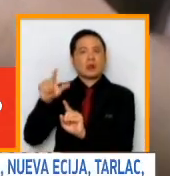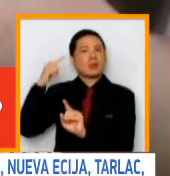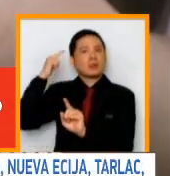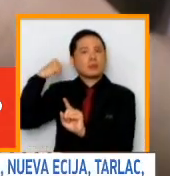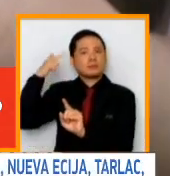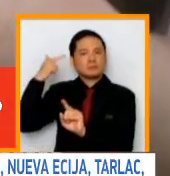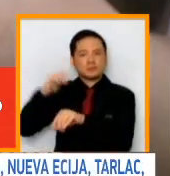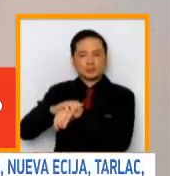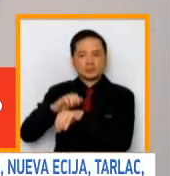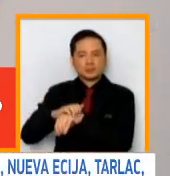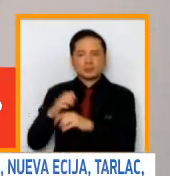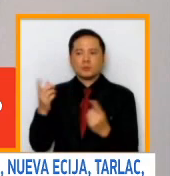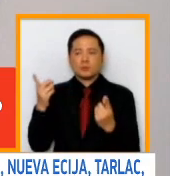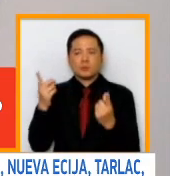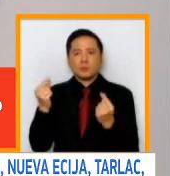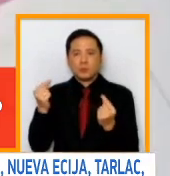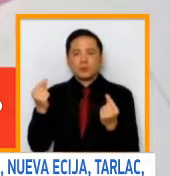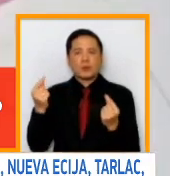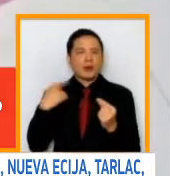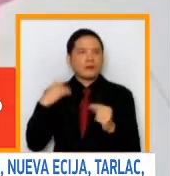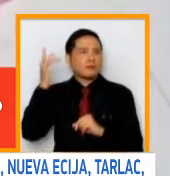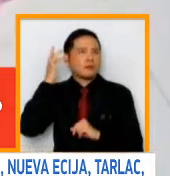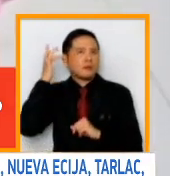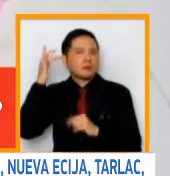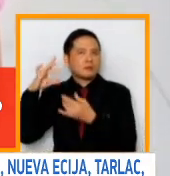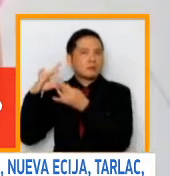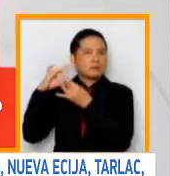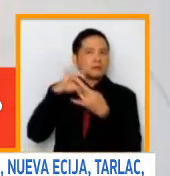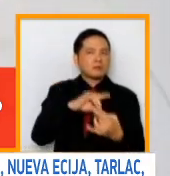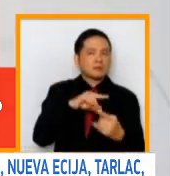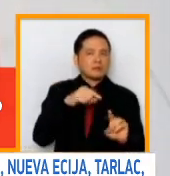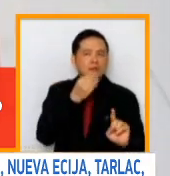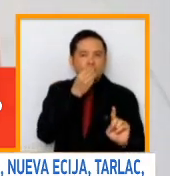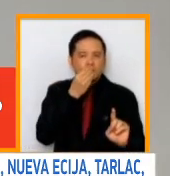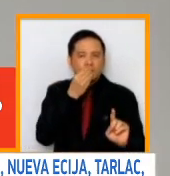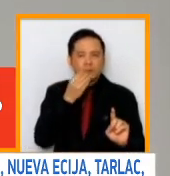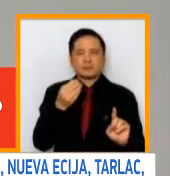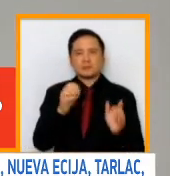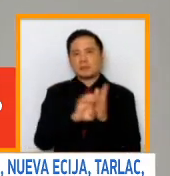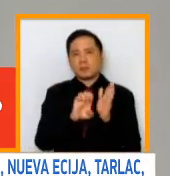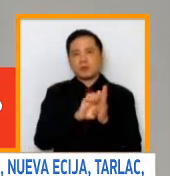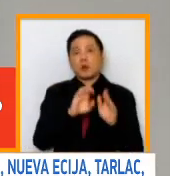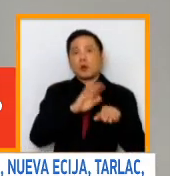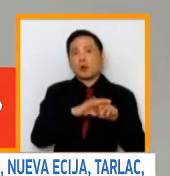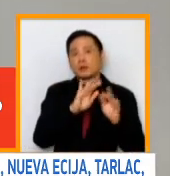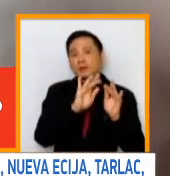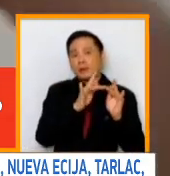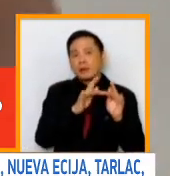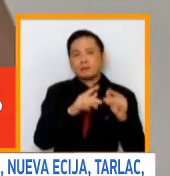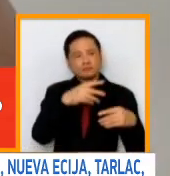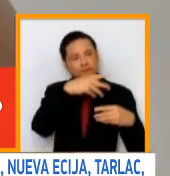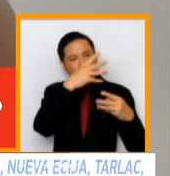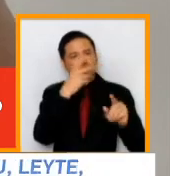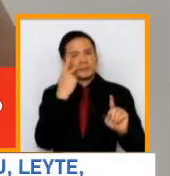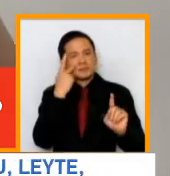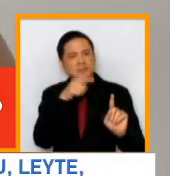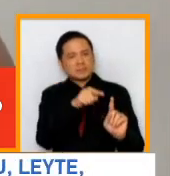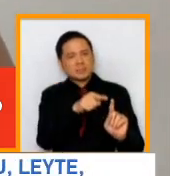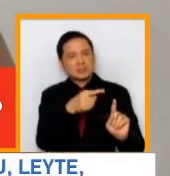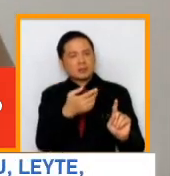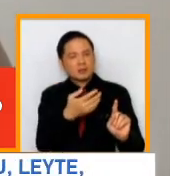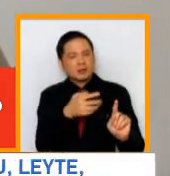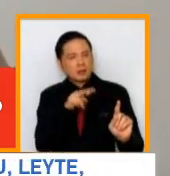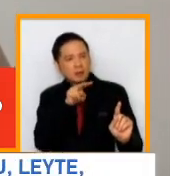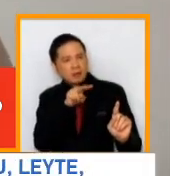o ASMR cooking videos. Yan yung mga video online na tila may imagine pa rin ang texture at lasa ng